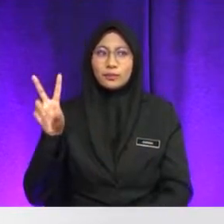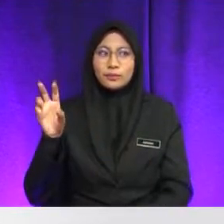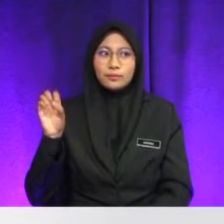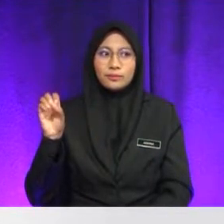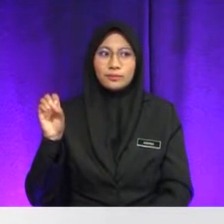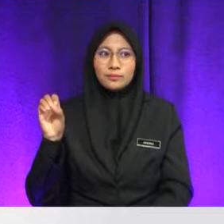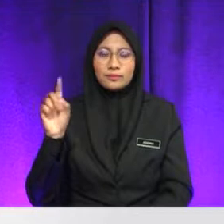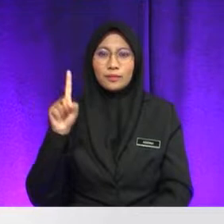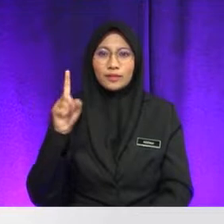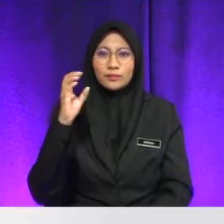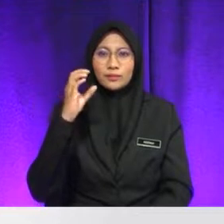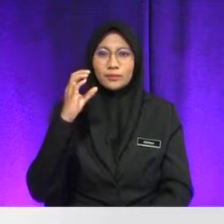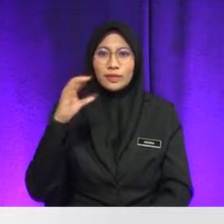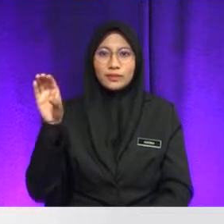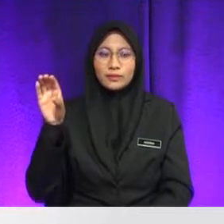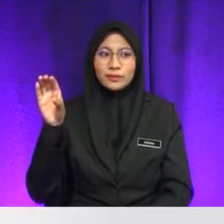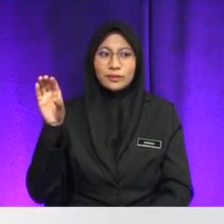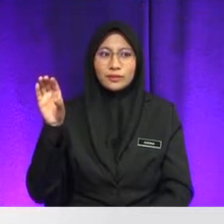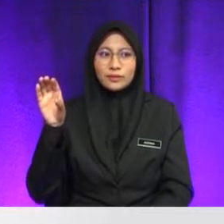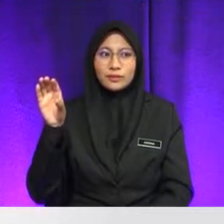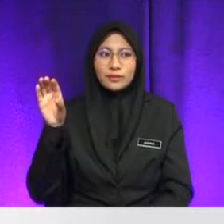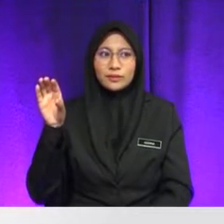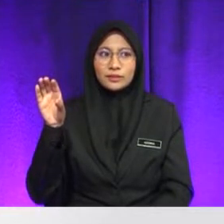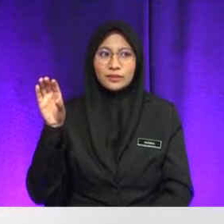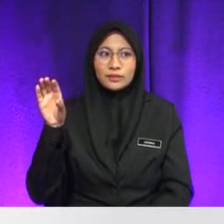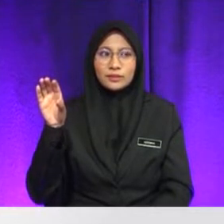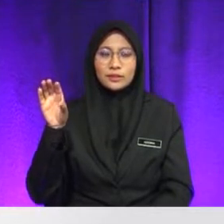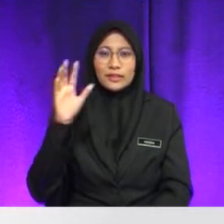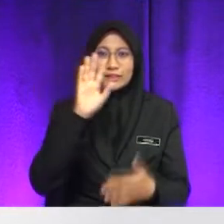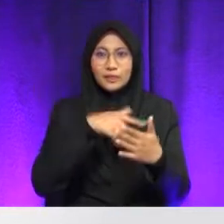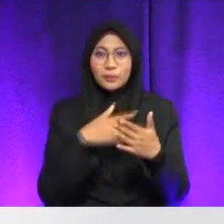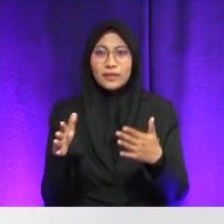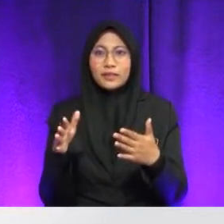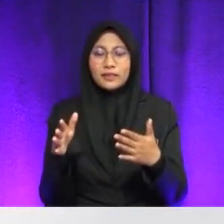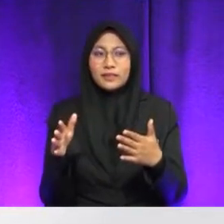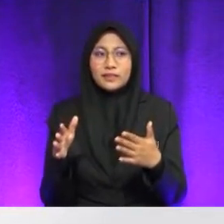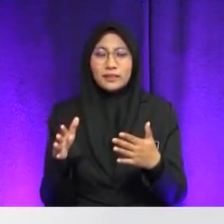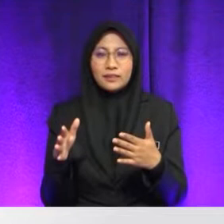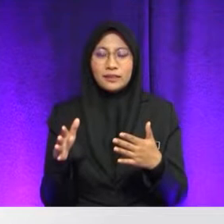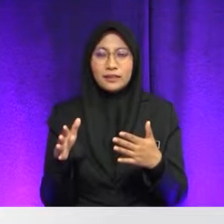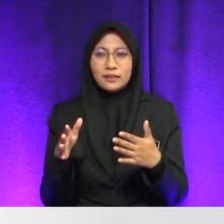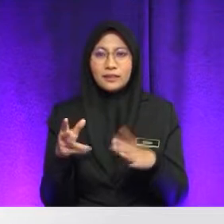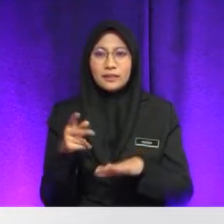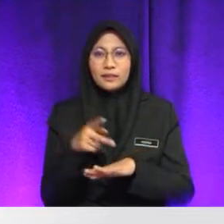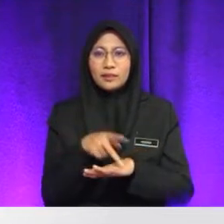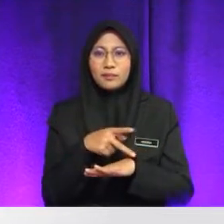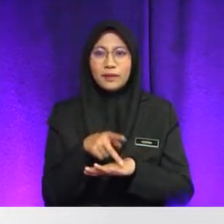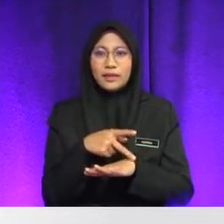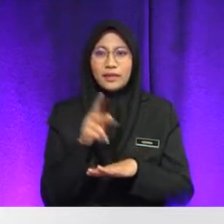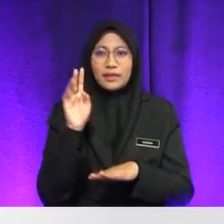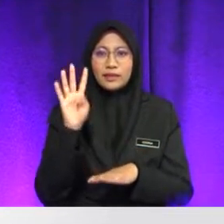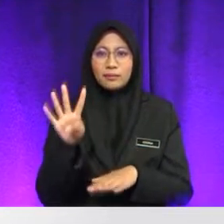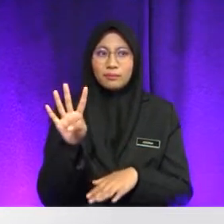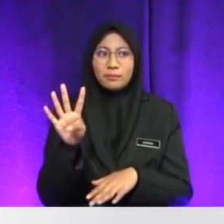100 akan duduk di sini ini petua ini teknikal jadwal eh kita gunakan yang ini ambil empat nilai